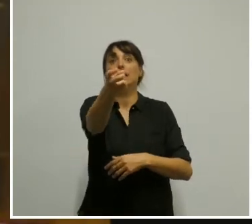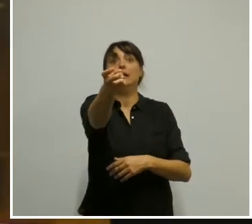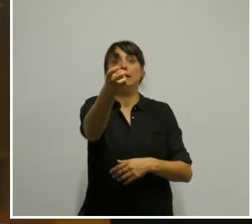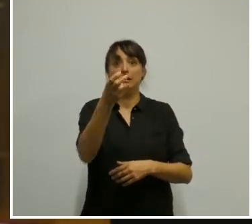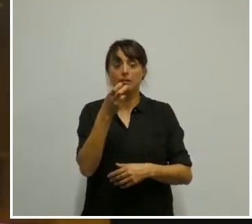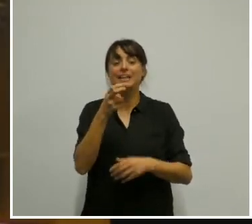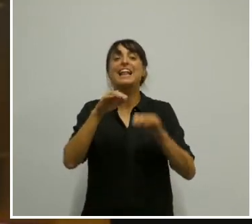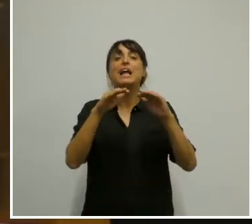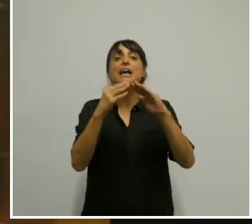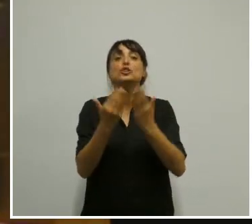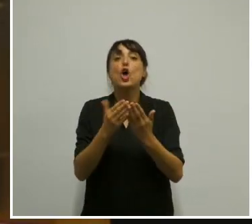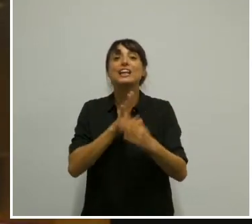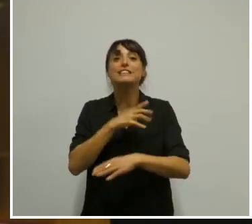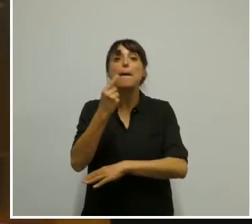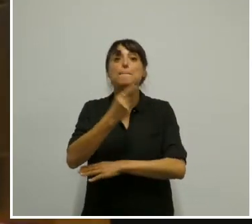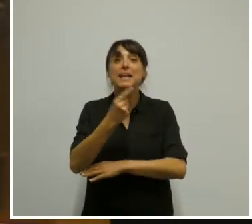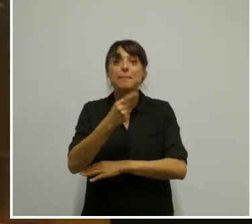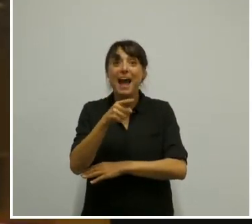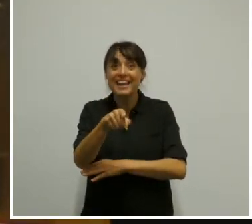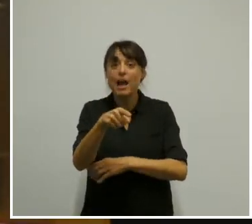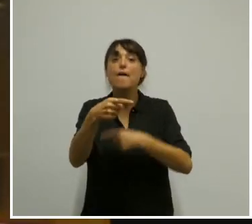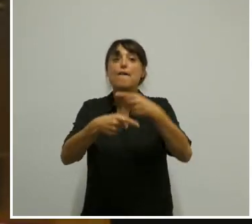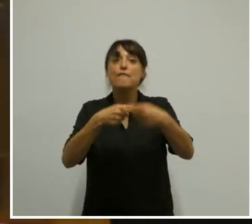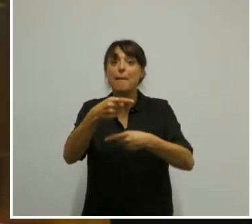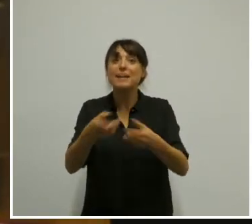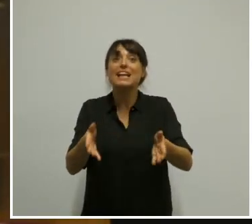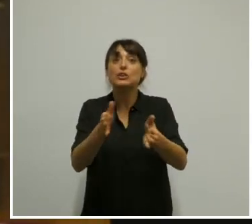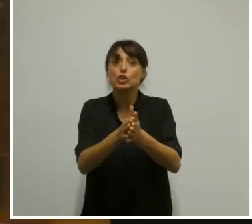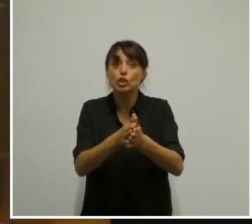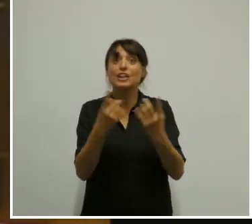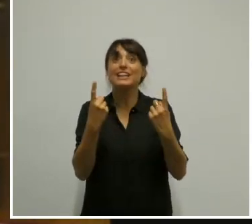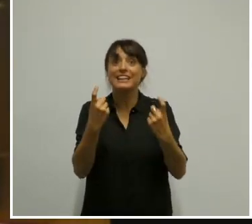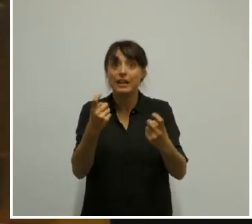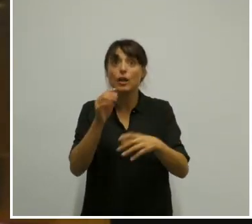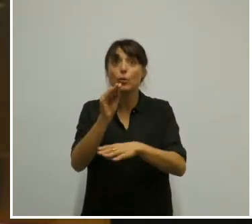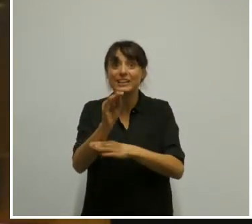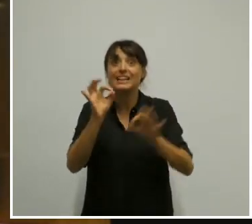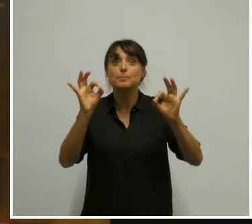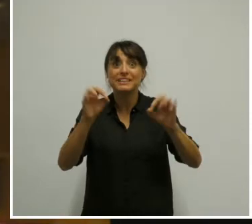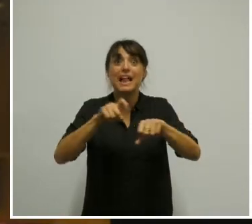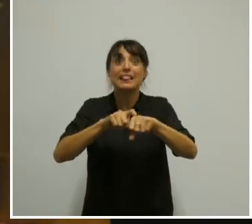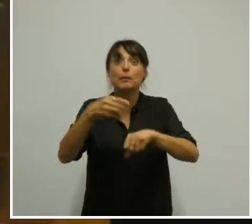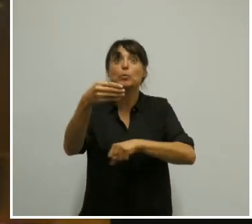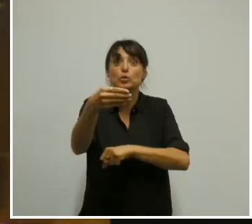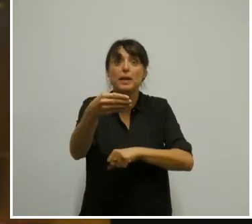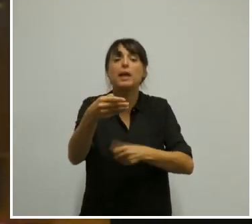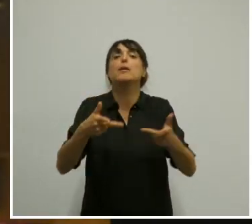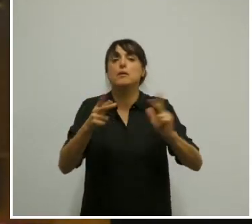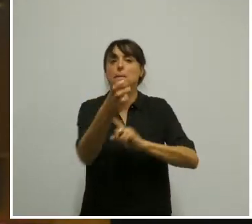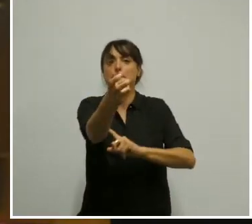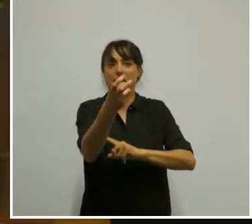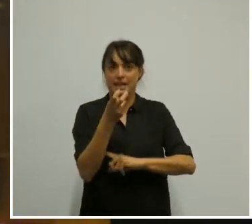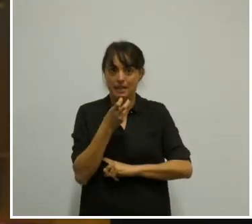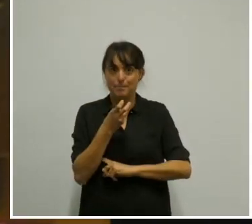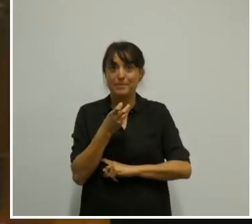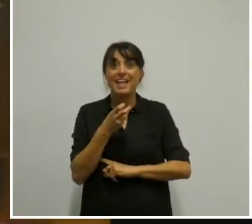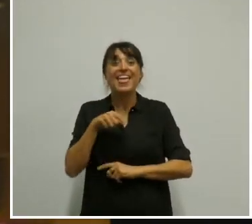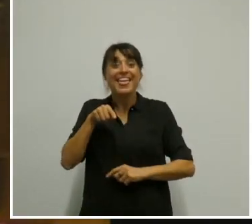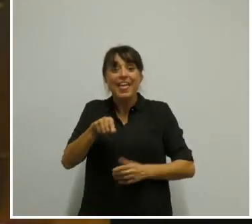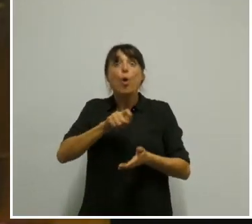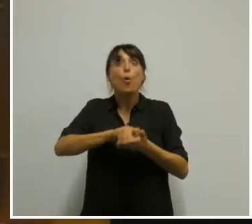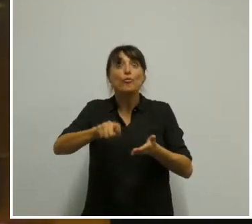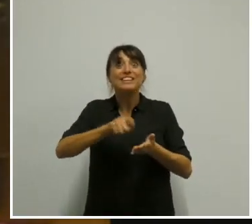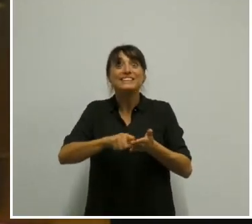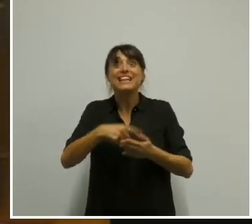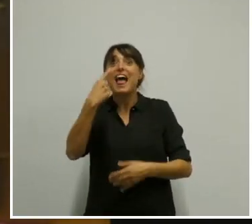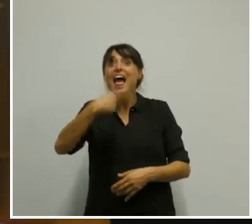seves famílies de necessitats educatives, tipus B, vagin allà. Hi ha una treballadora social de l'EAP,